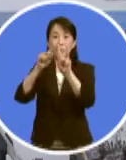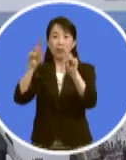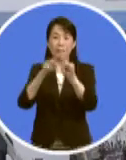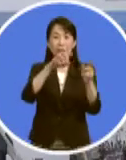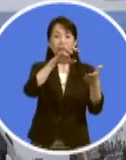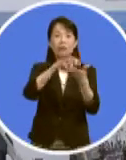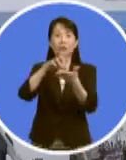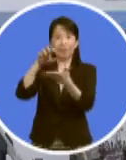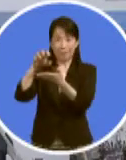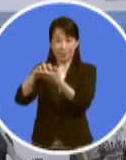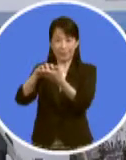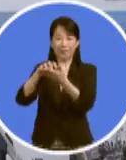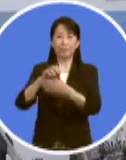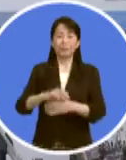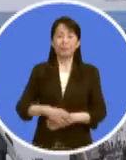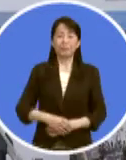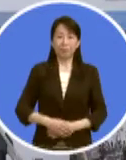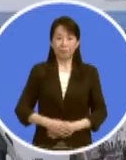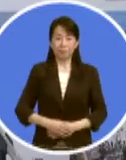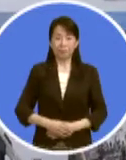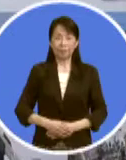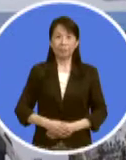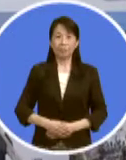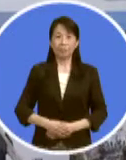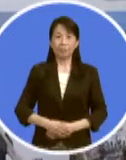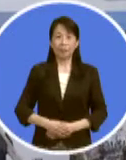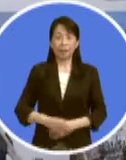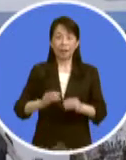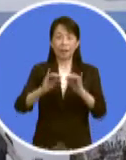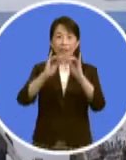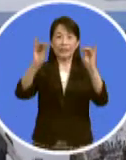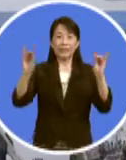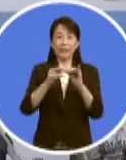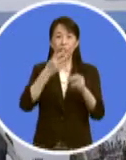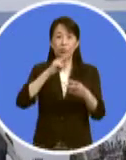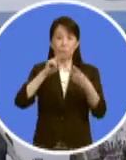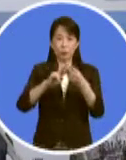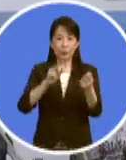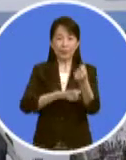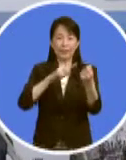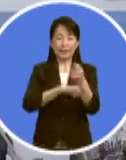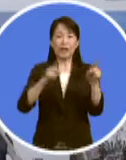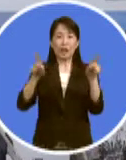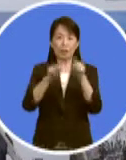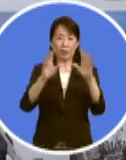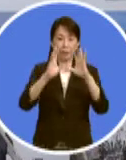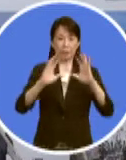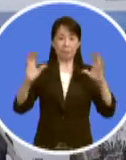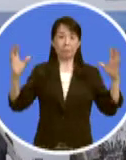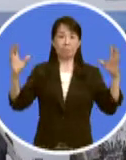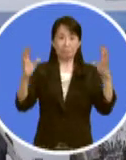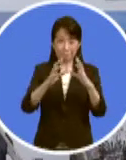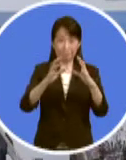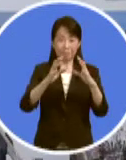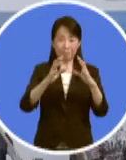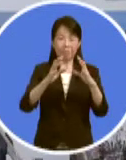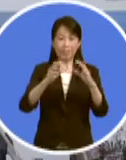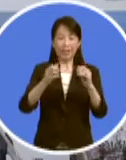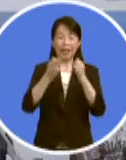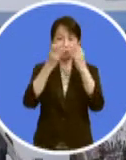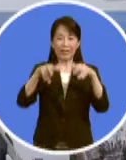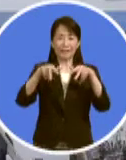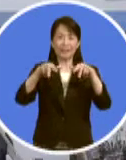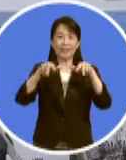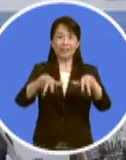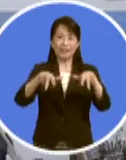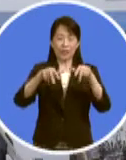いるところでございますまあ大きくはチーム服一丸となって新たな県政を強く勧めるということ